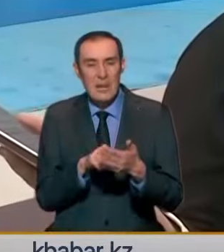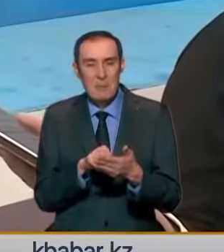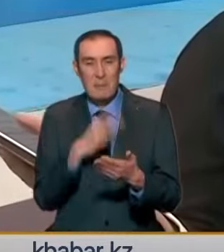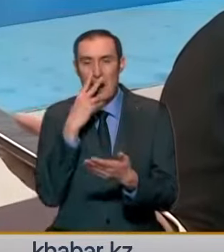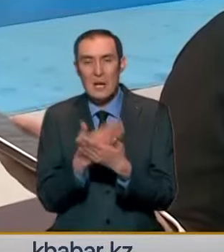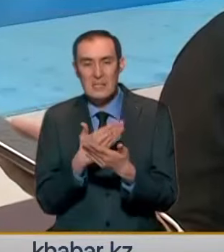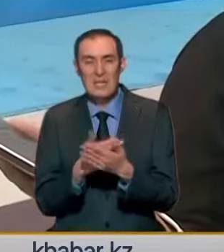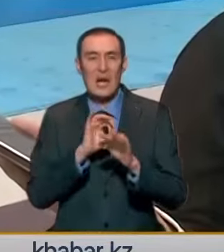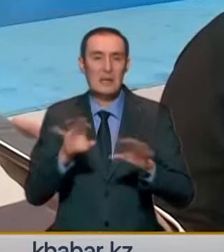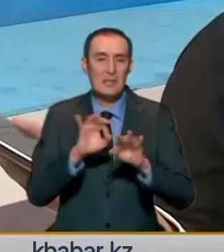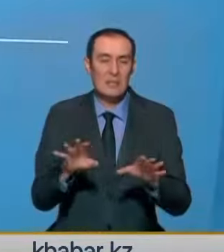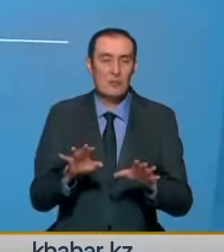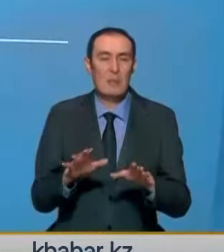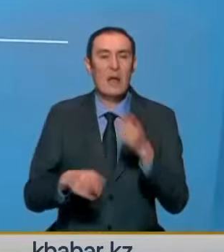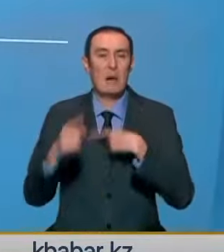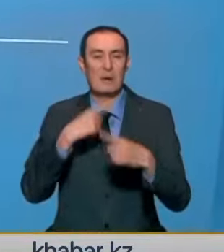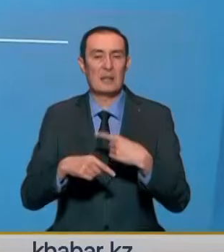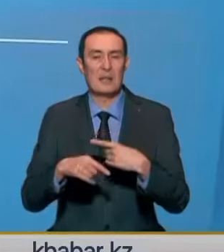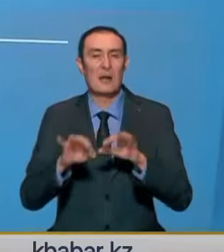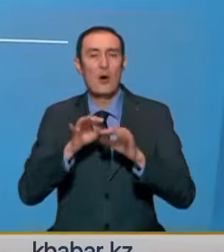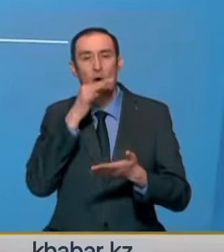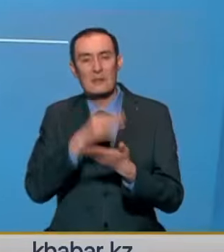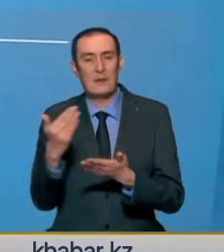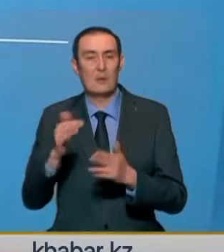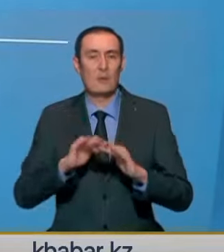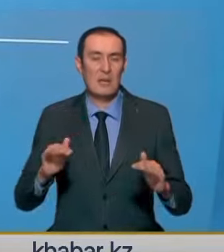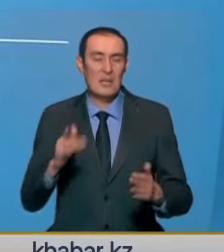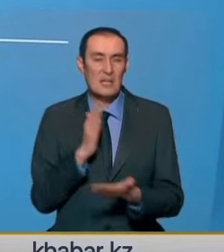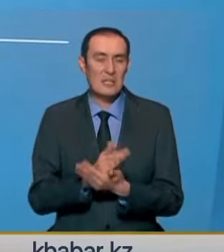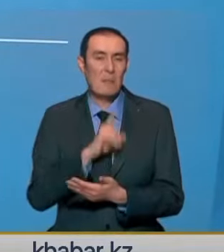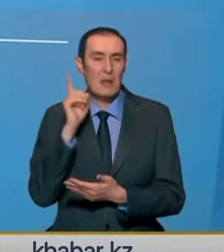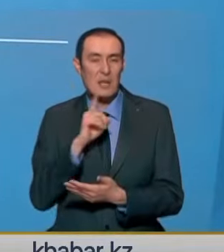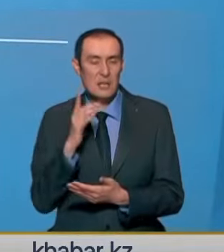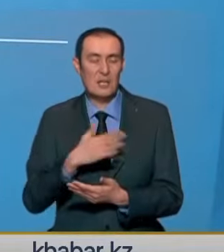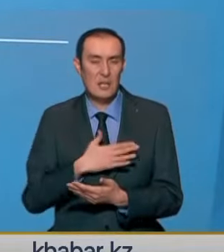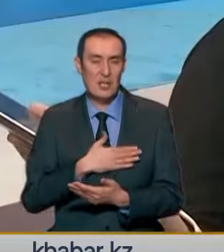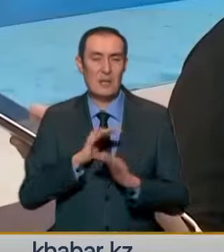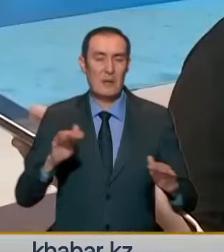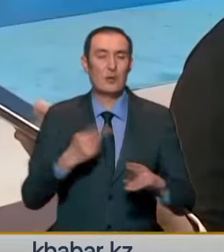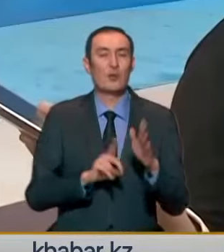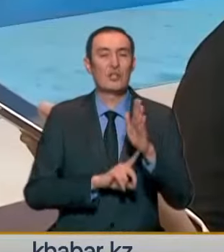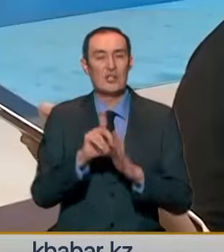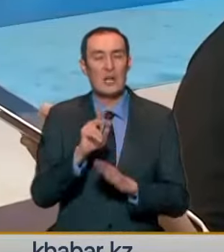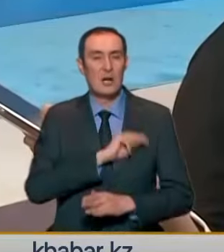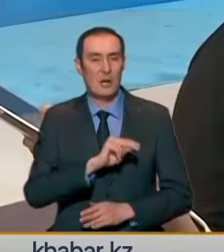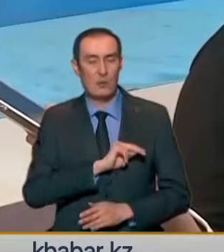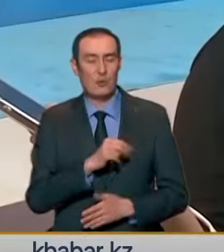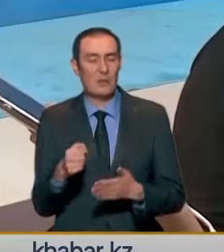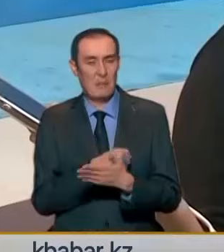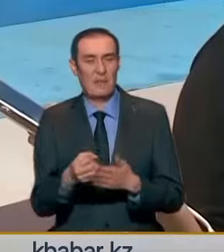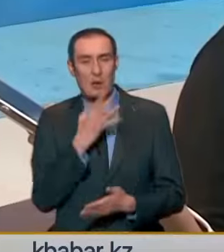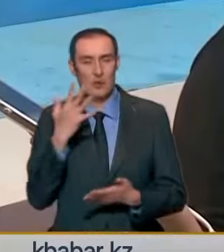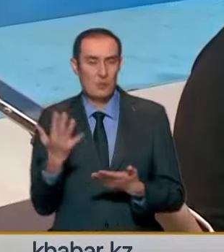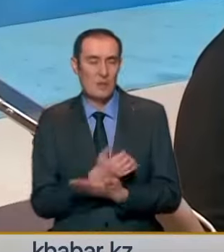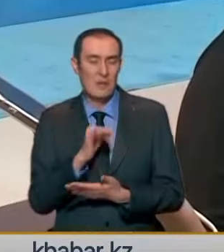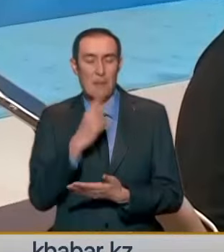донести до них и получить обратную связь. Среди участников форума есть молодые земляки наши, которые здесь начинали свою деятельность, добились больших успехов,